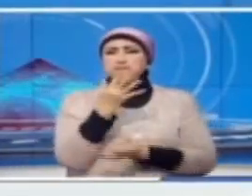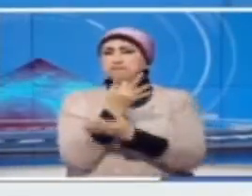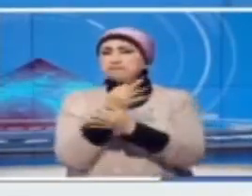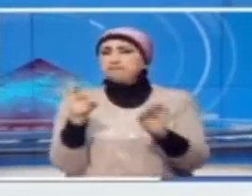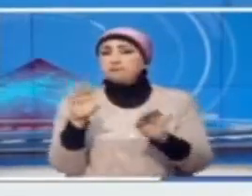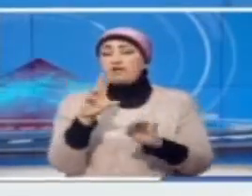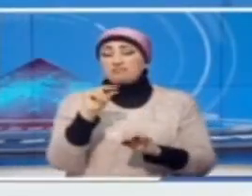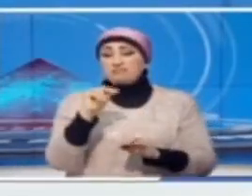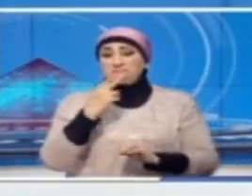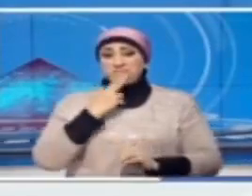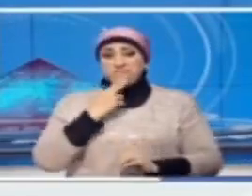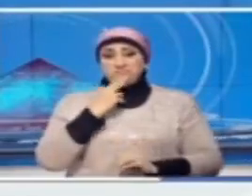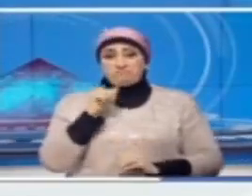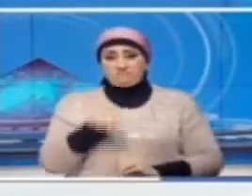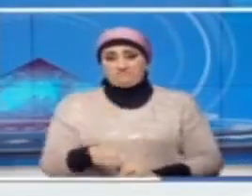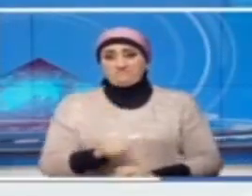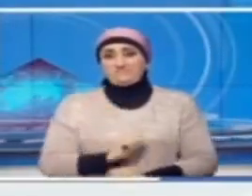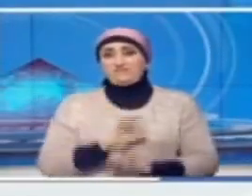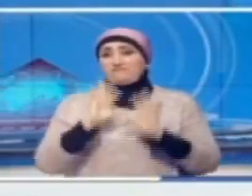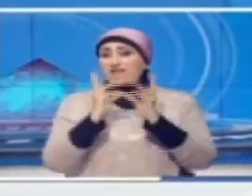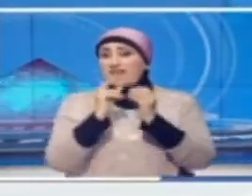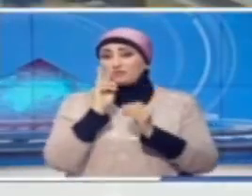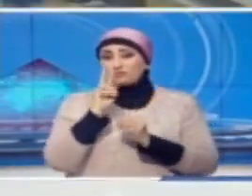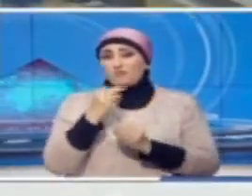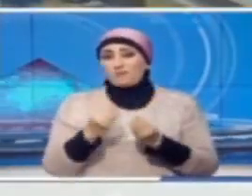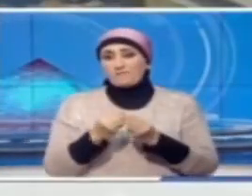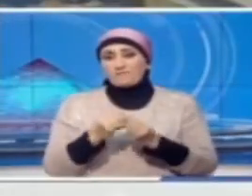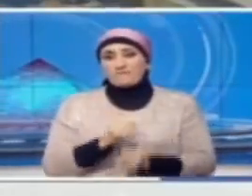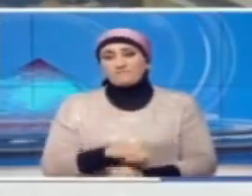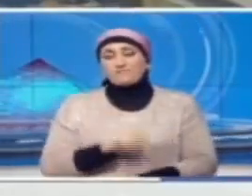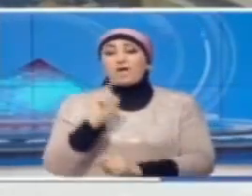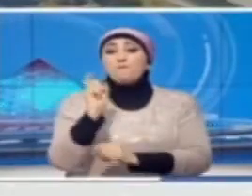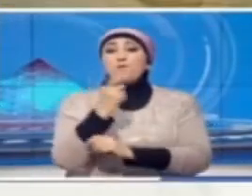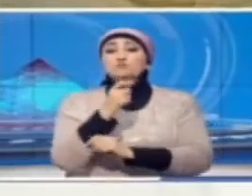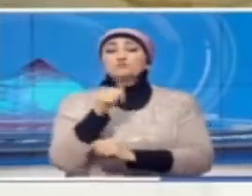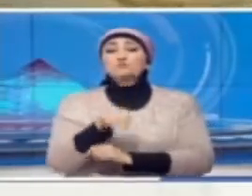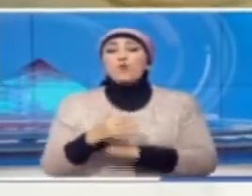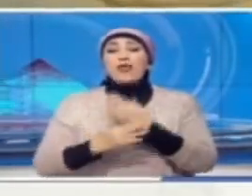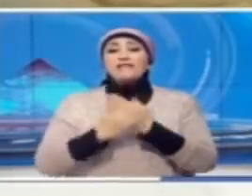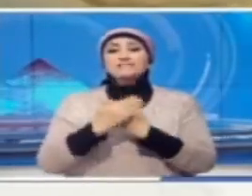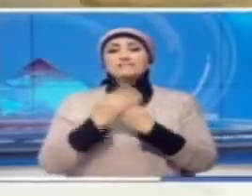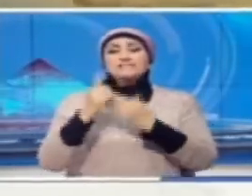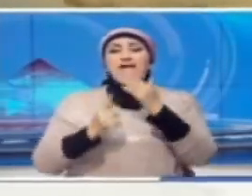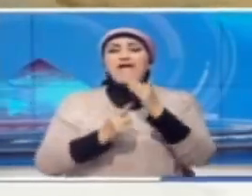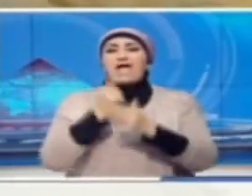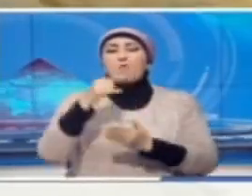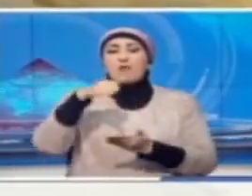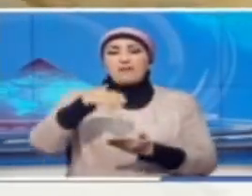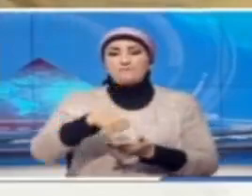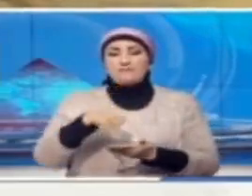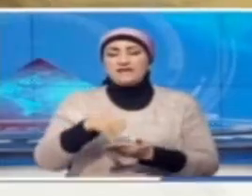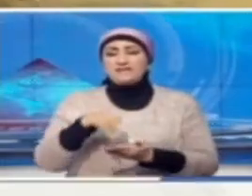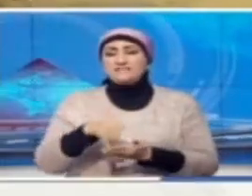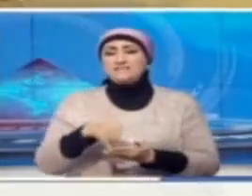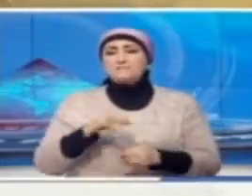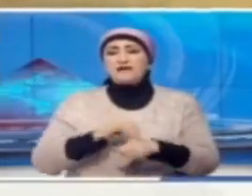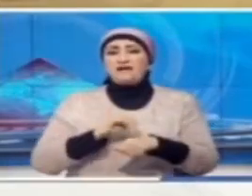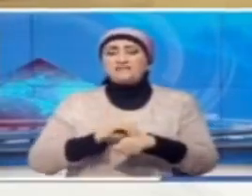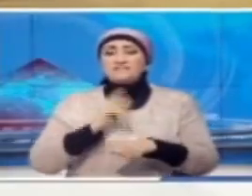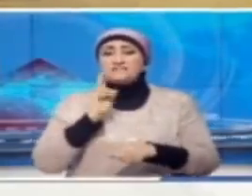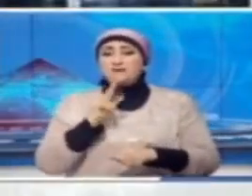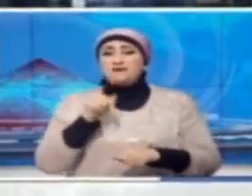النظم المعمارية في العالم. نتابع. المنصورة الجديدة أول مدينة عصرية من مدن الجيل